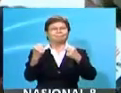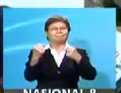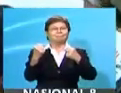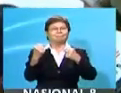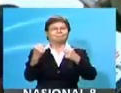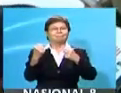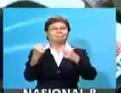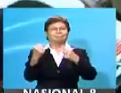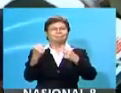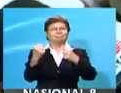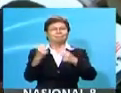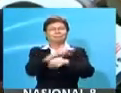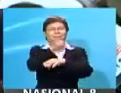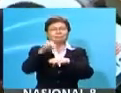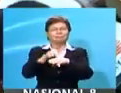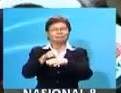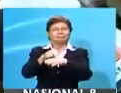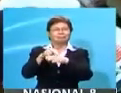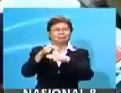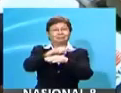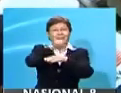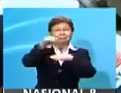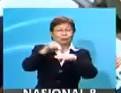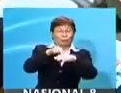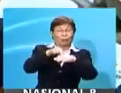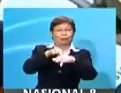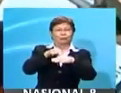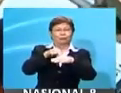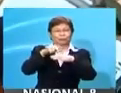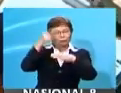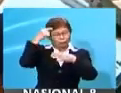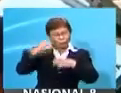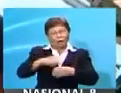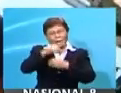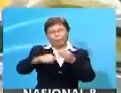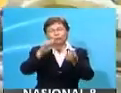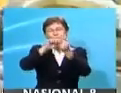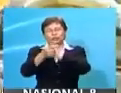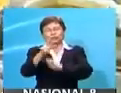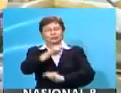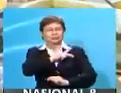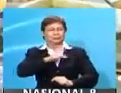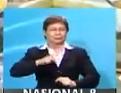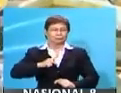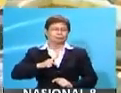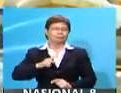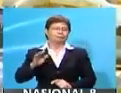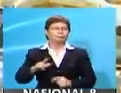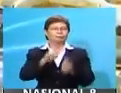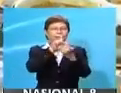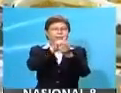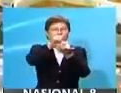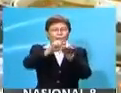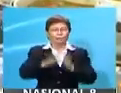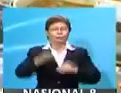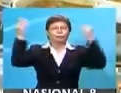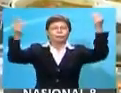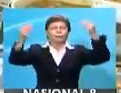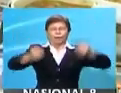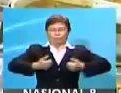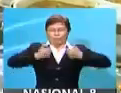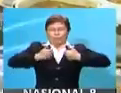terhadap keputusan yang telah beliau buat mengenai rombakan belia ditemui media pada Majlis